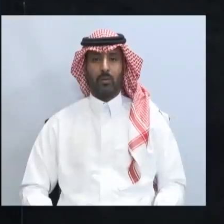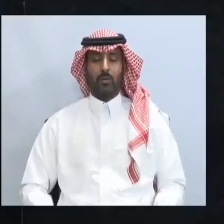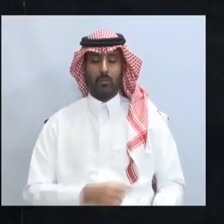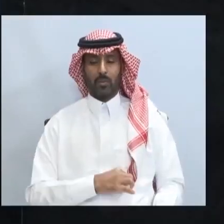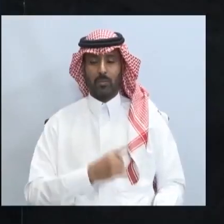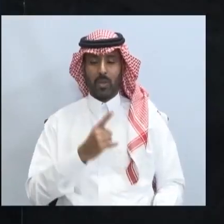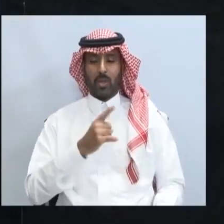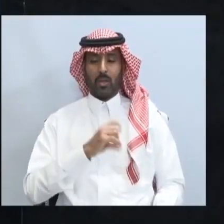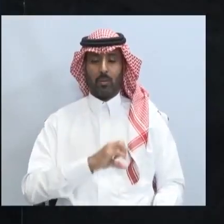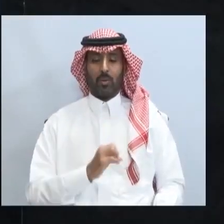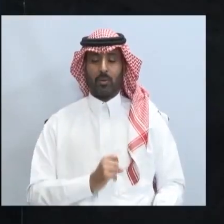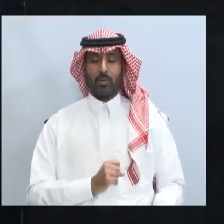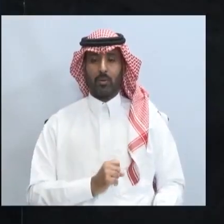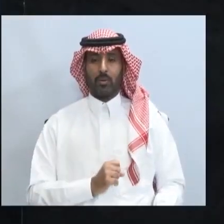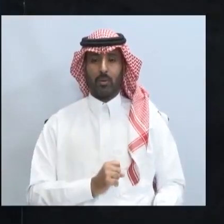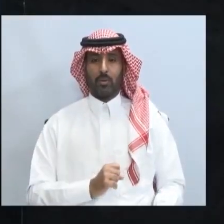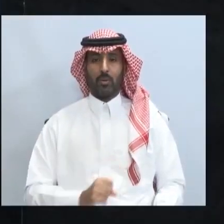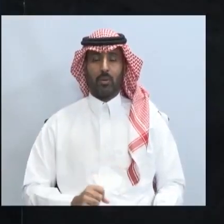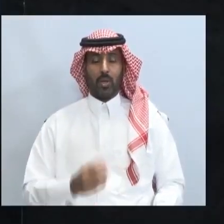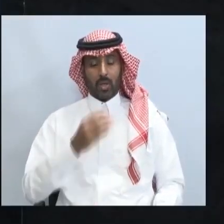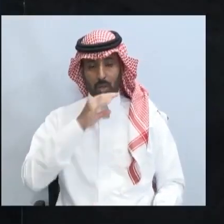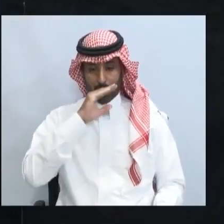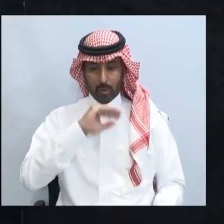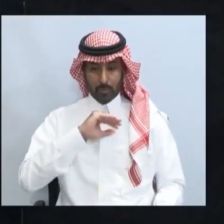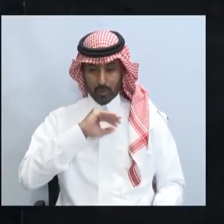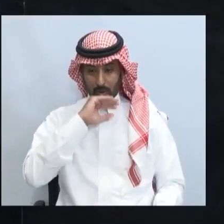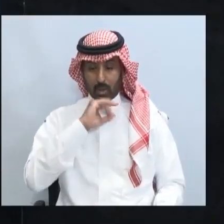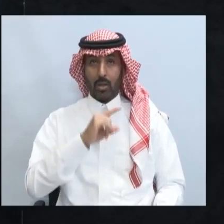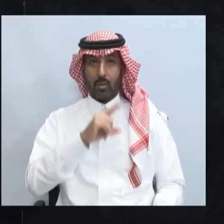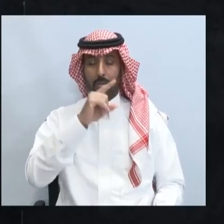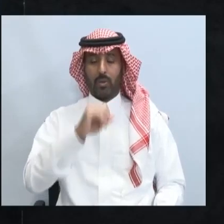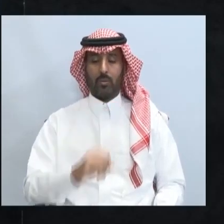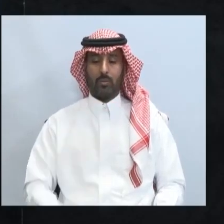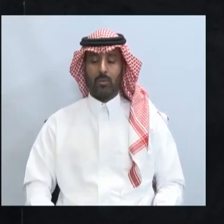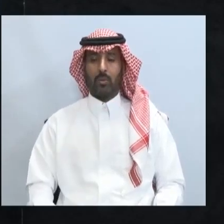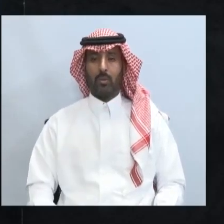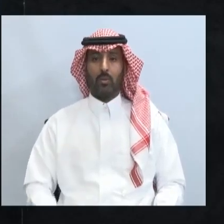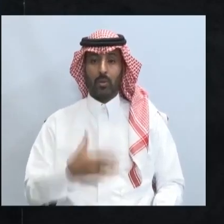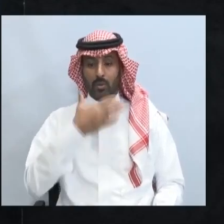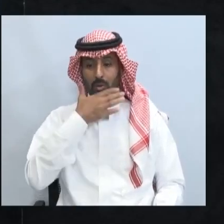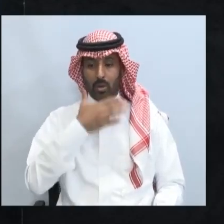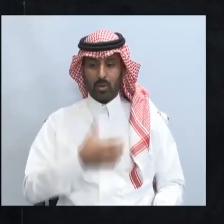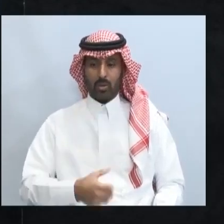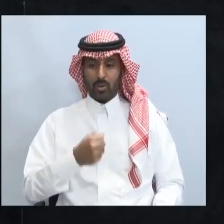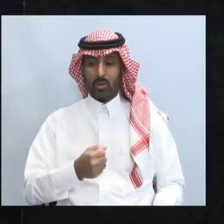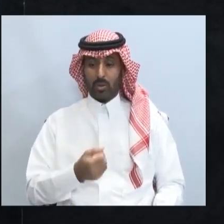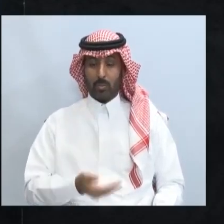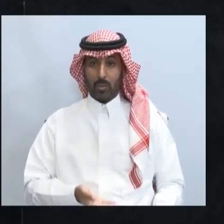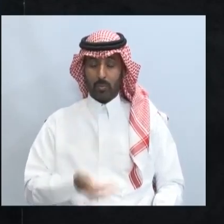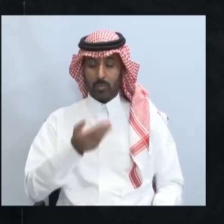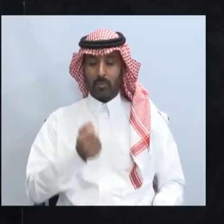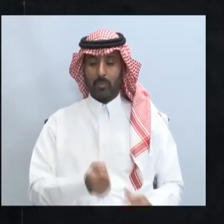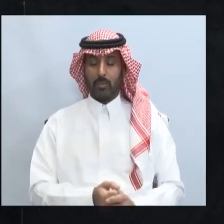بسم الله الرحمن الرحيم الحمد لله رب العالمين واصلي واسلم على خير خلق الله